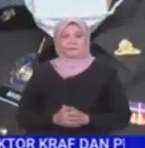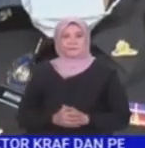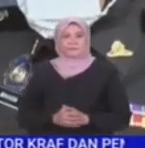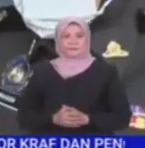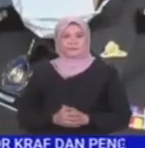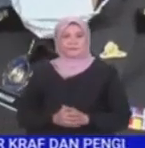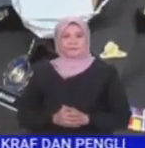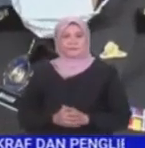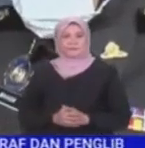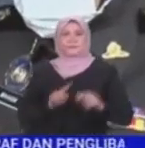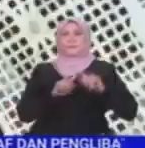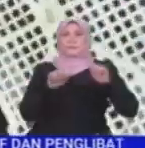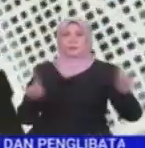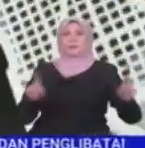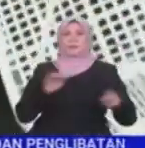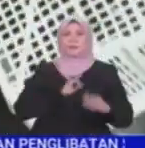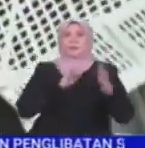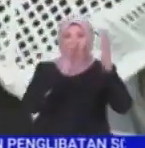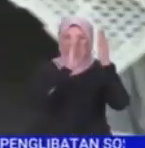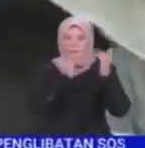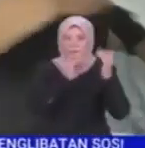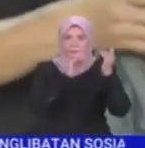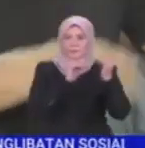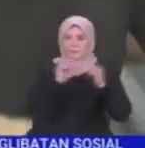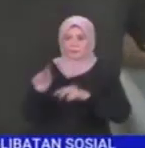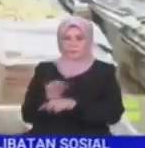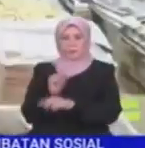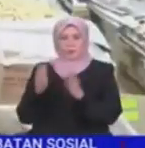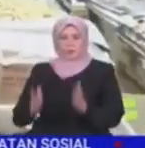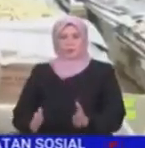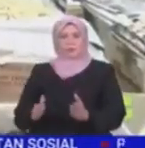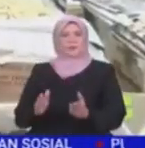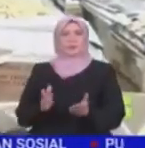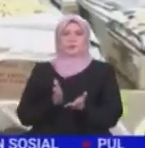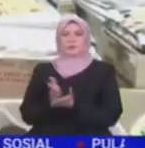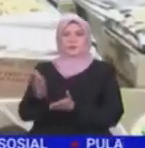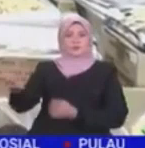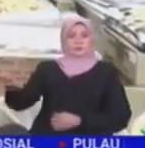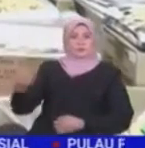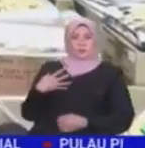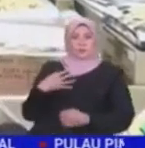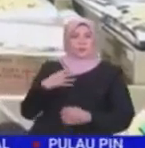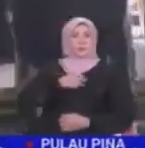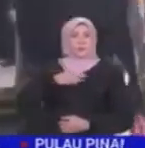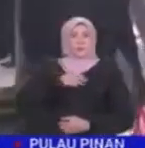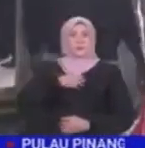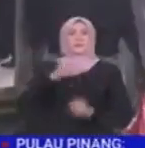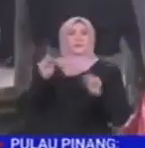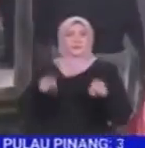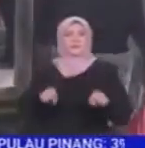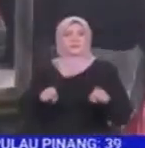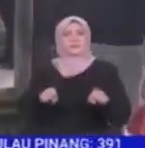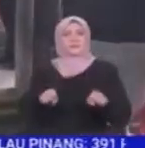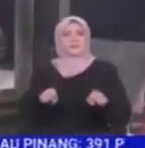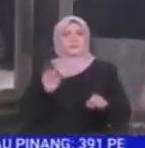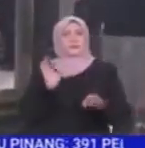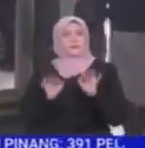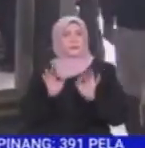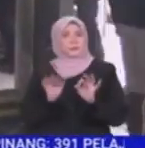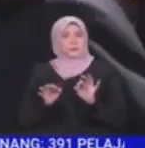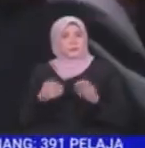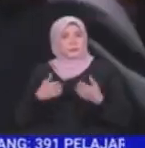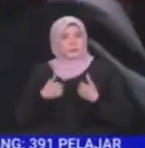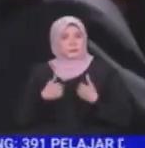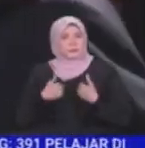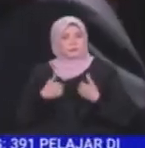Walau bagaimanapun, saya juga harapkan pada pengguna untuk terus menyalurkan kami sebarang aduan. Sekiranya